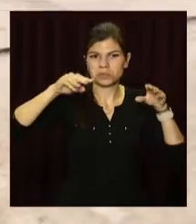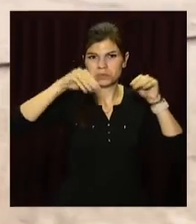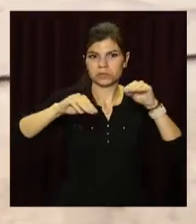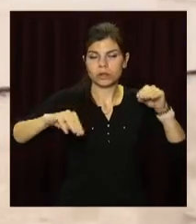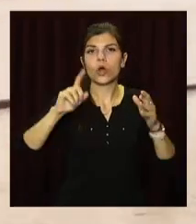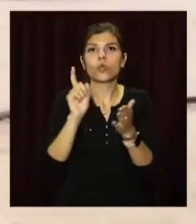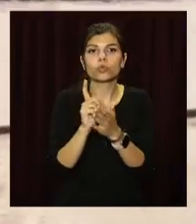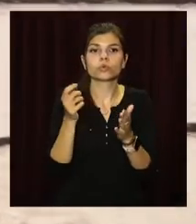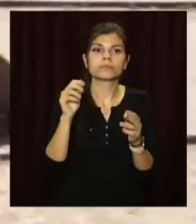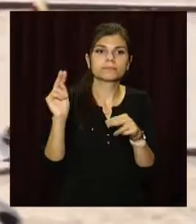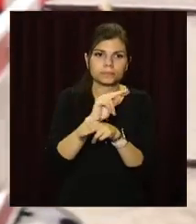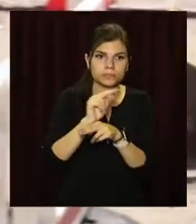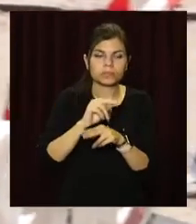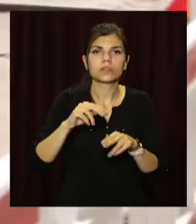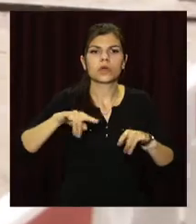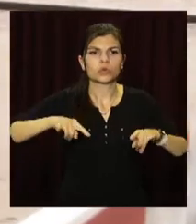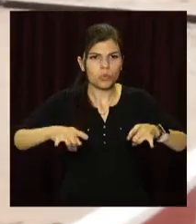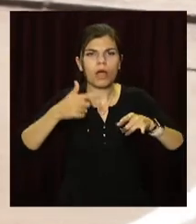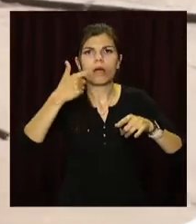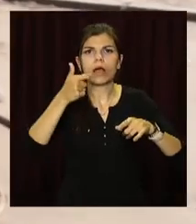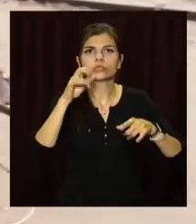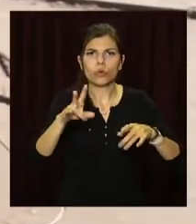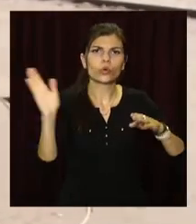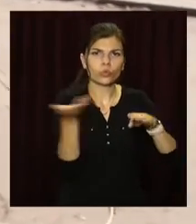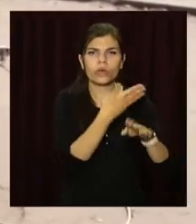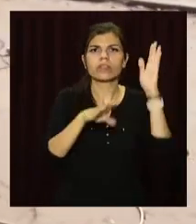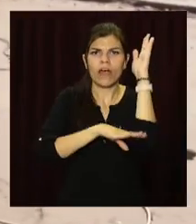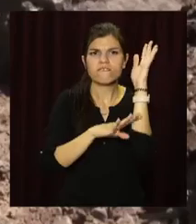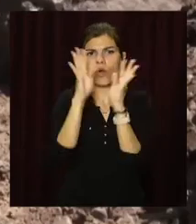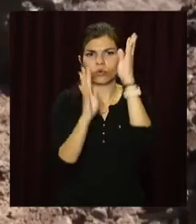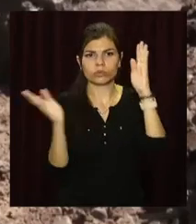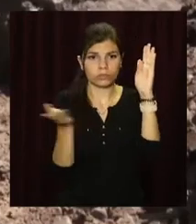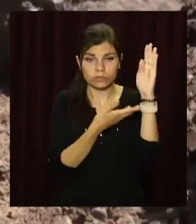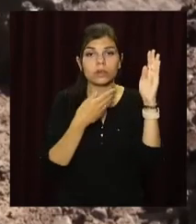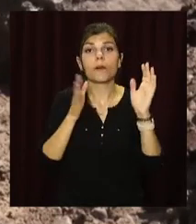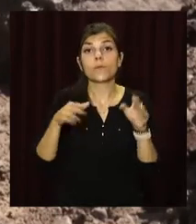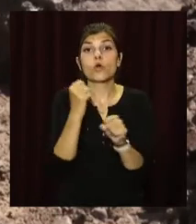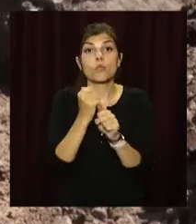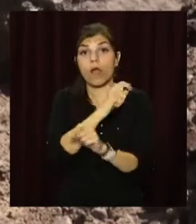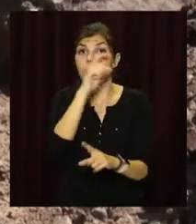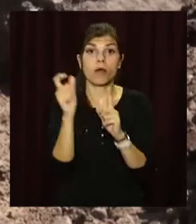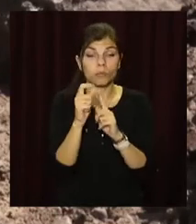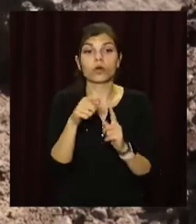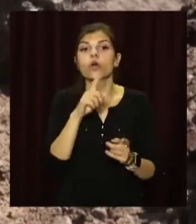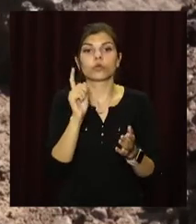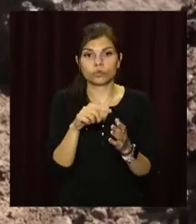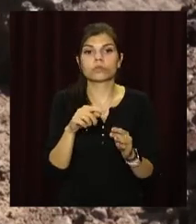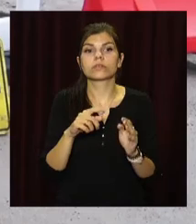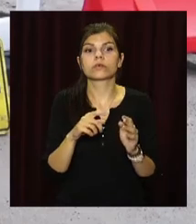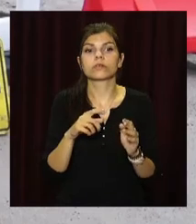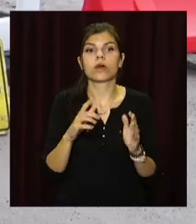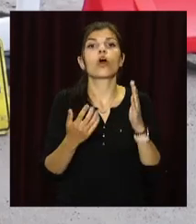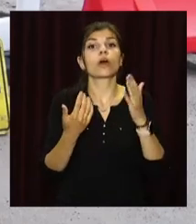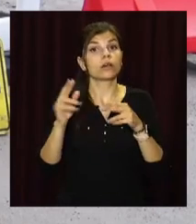мають демонтувати тротуарну плитку, зрізати газон, дерева і кущі. Та після завершення робіт підрядника зобов'яжуть висадити